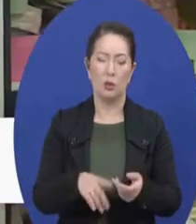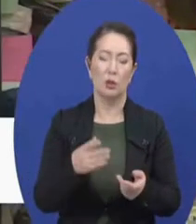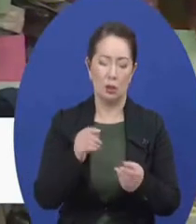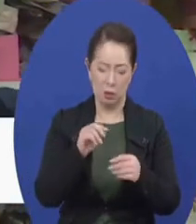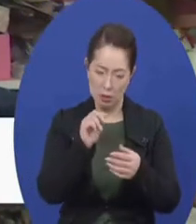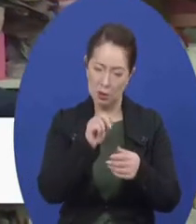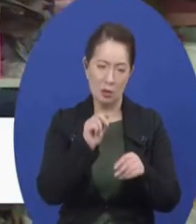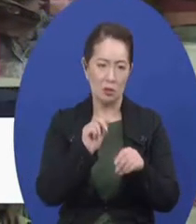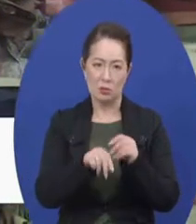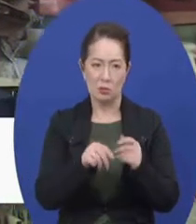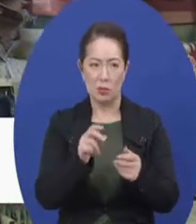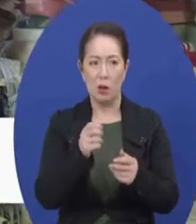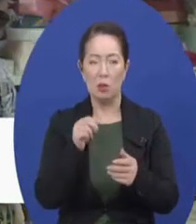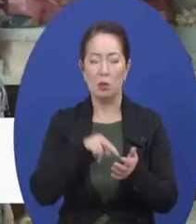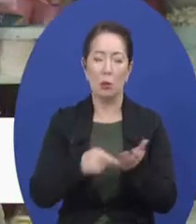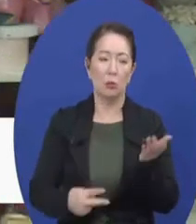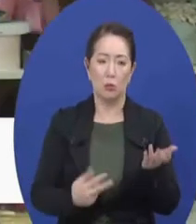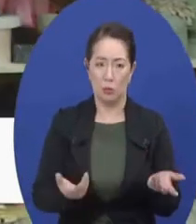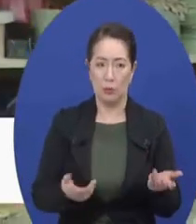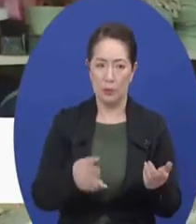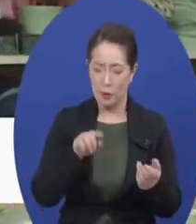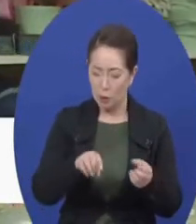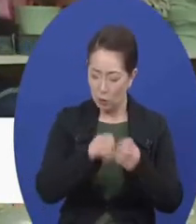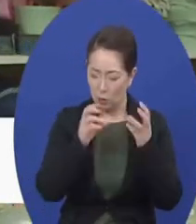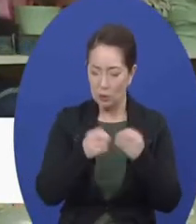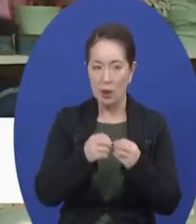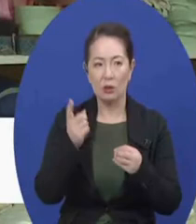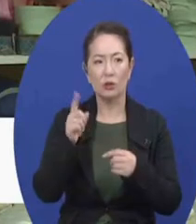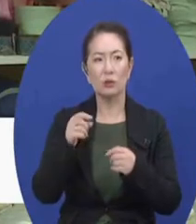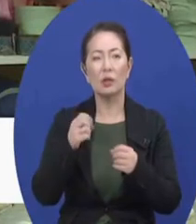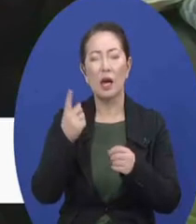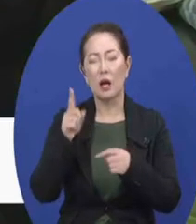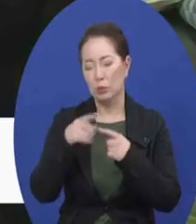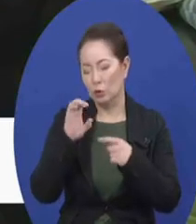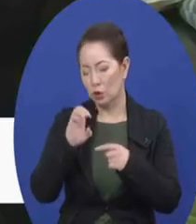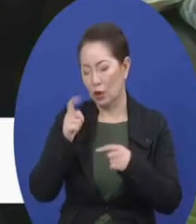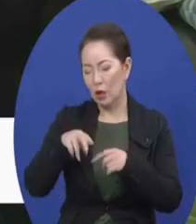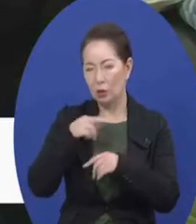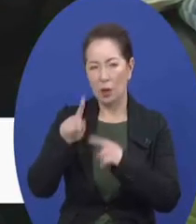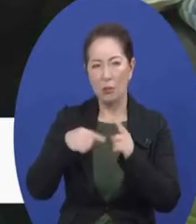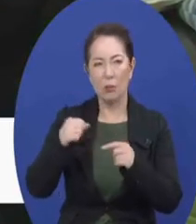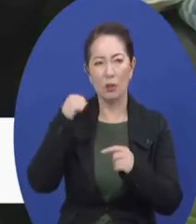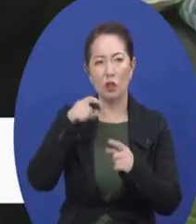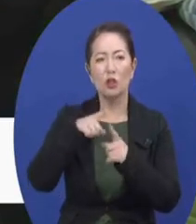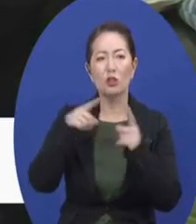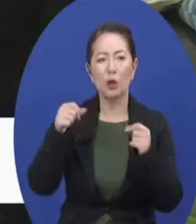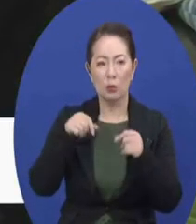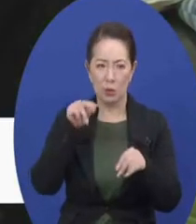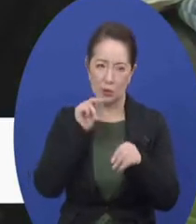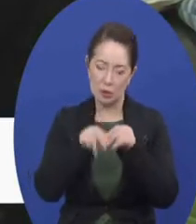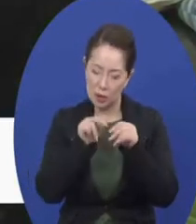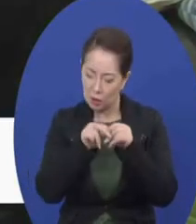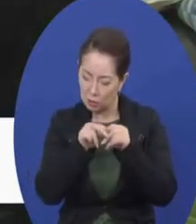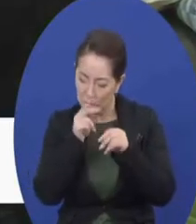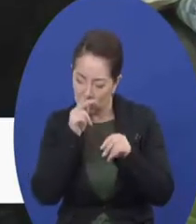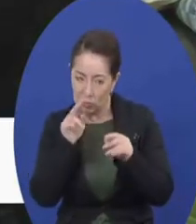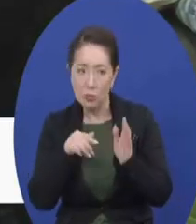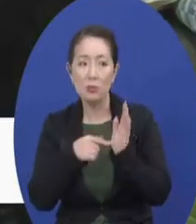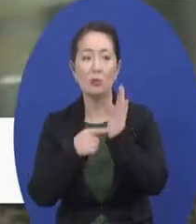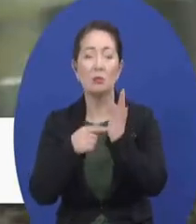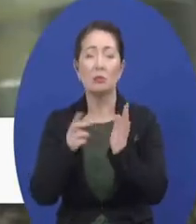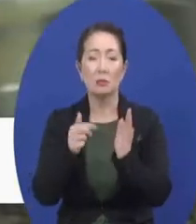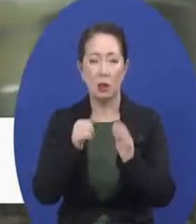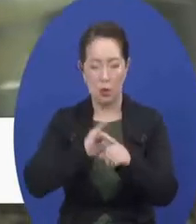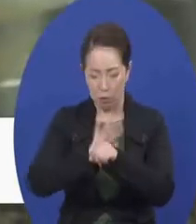ирж байгаа. Тэдний бүтээгдэхүүн нийслэлийн сангийн архинд гүргийн шилдэг брэндээр шалгарч Японд экспортлох шалгуурт тэнцсэн байна.